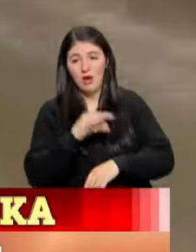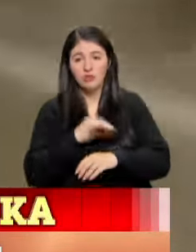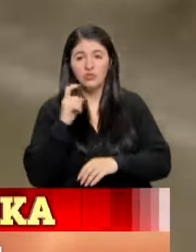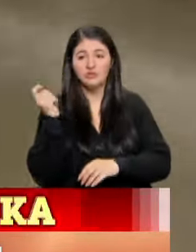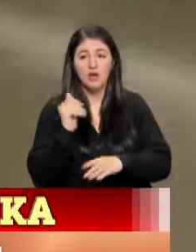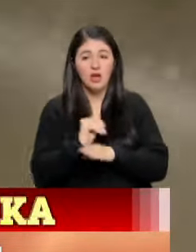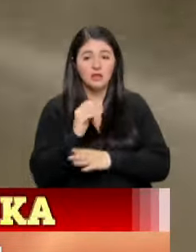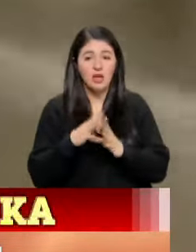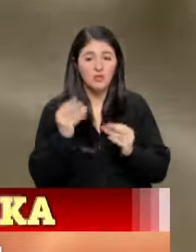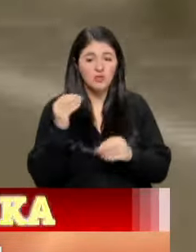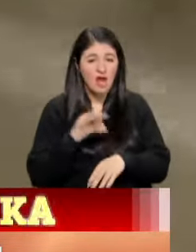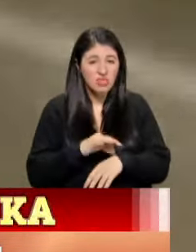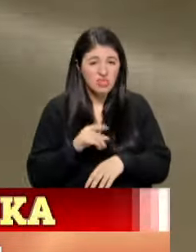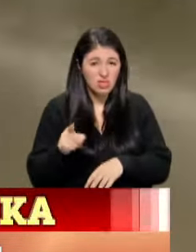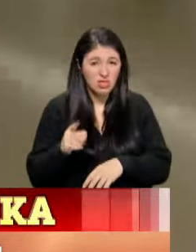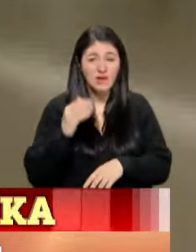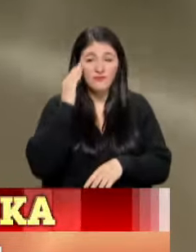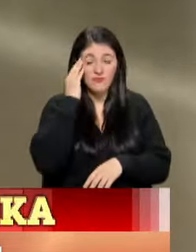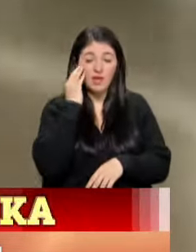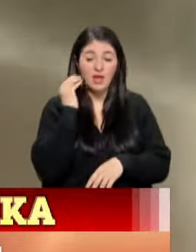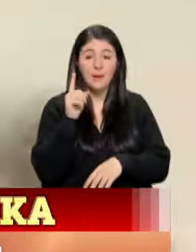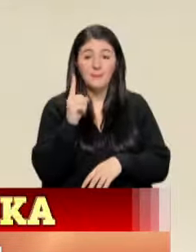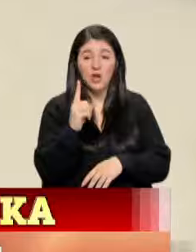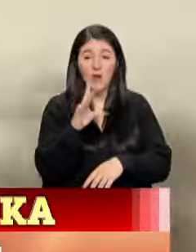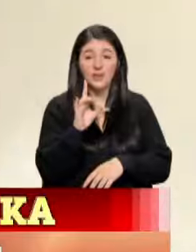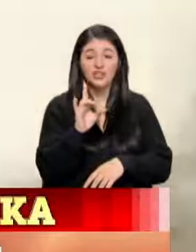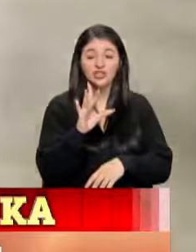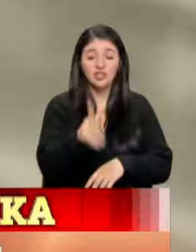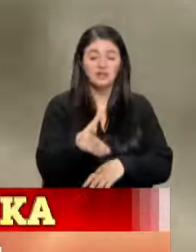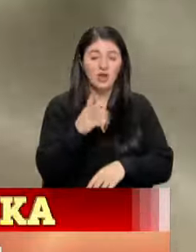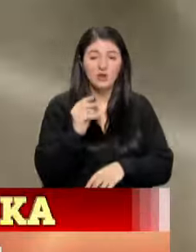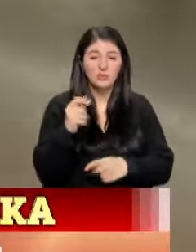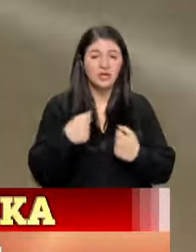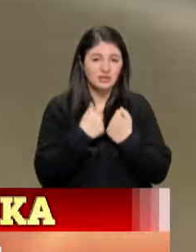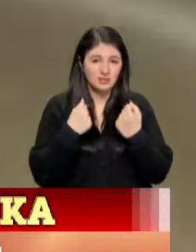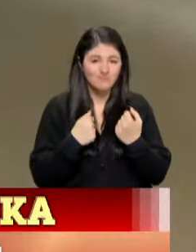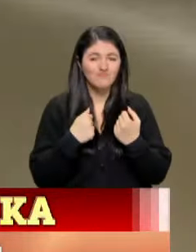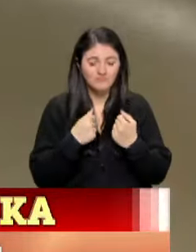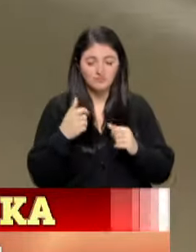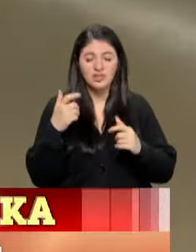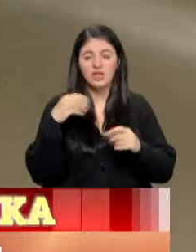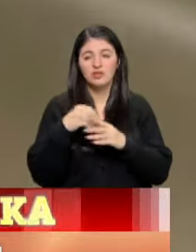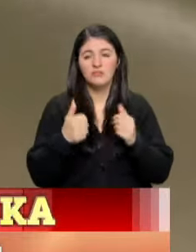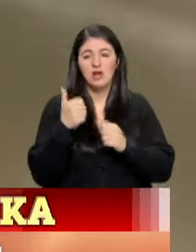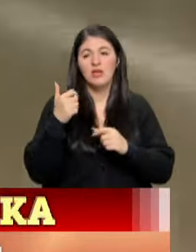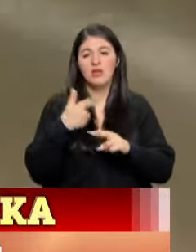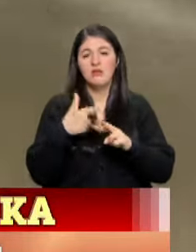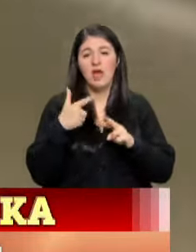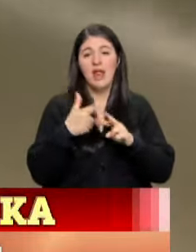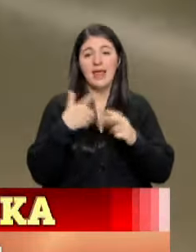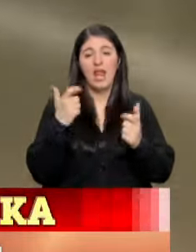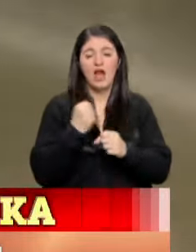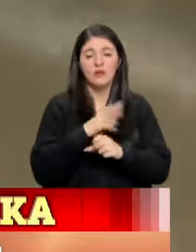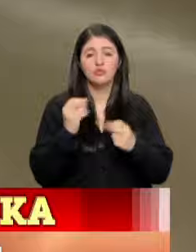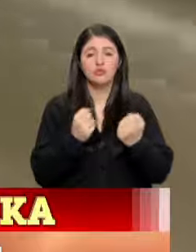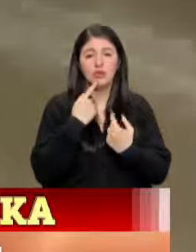hayatını kaybettiği an ve 1.15 sıralarında gerçekleşti bu kaza. İçişleri Bakanı Ali Yerlikaya, bütün